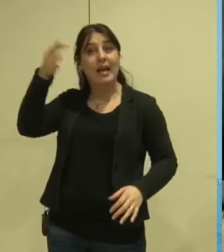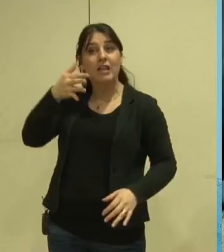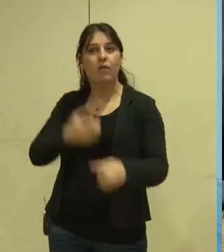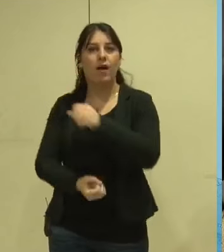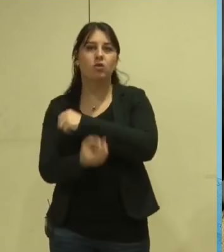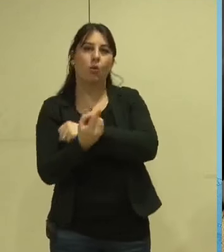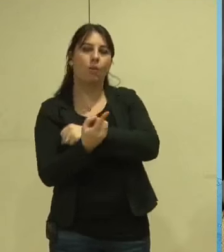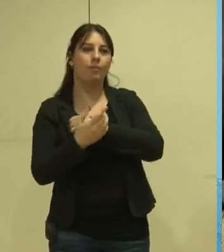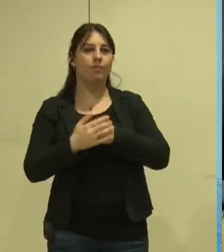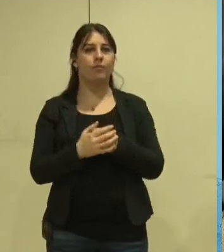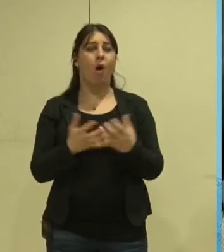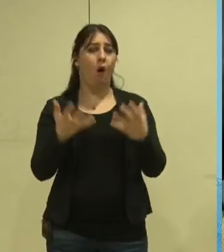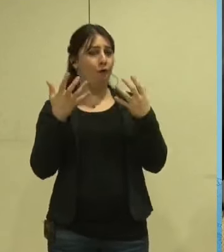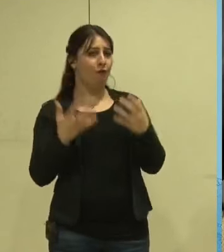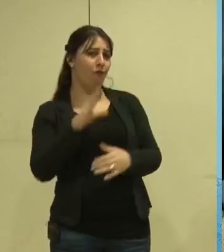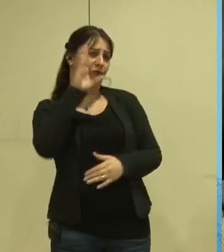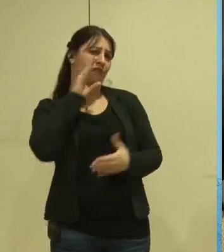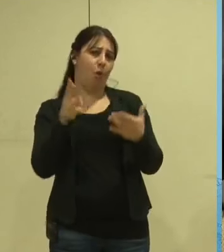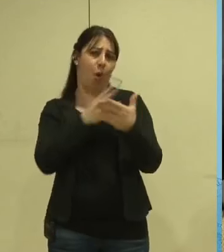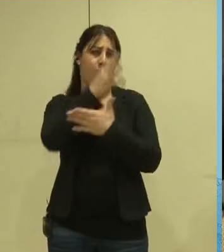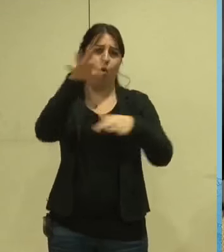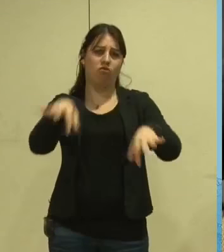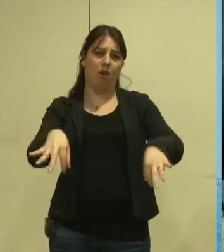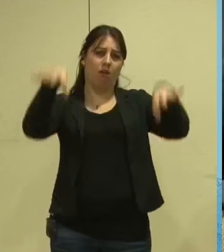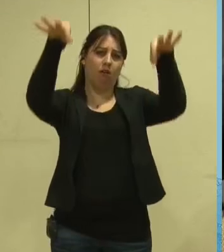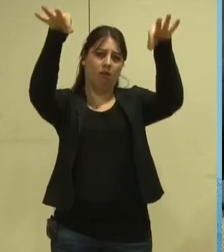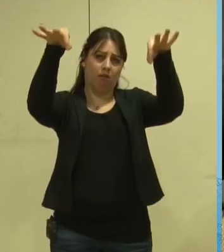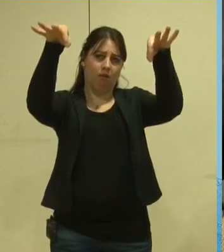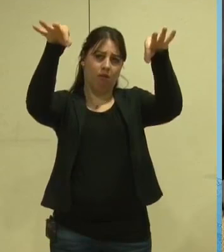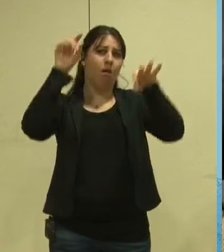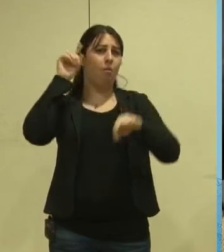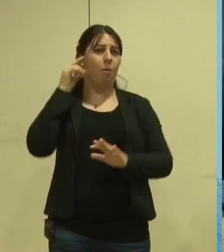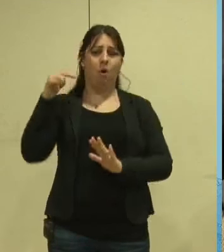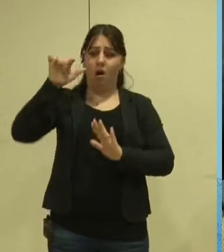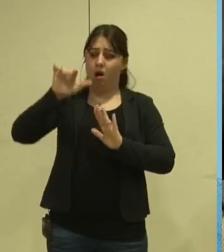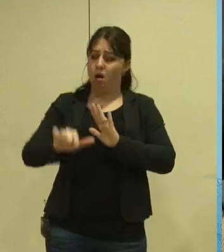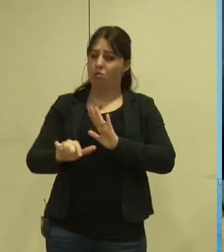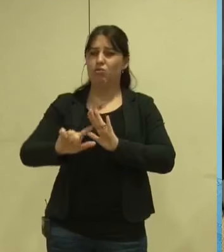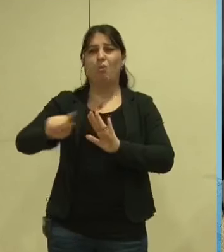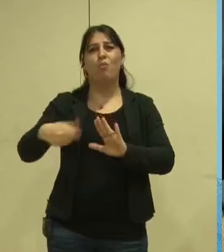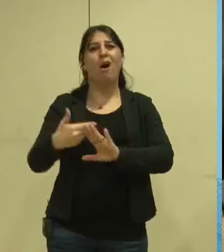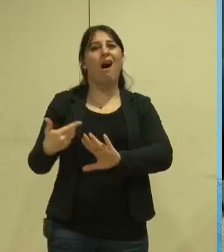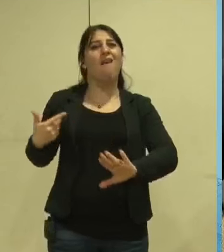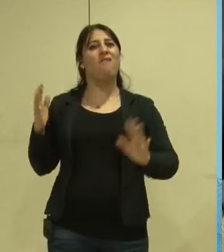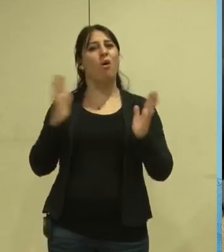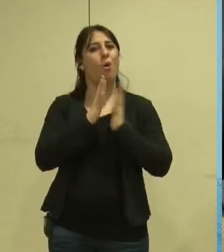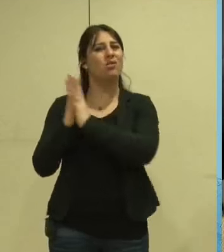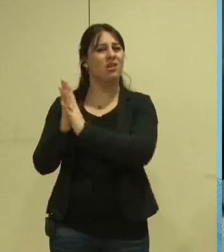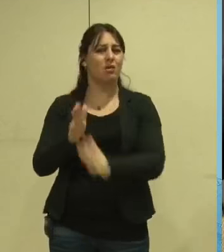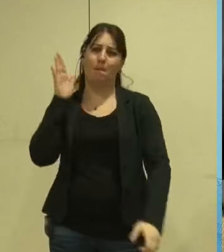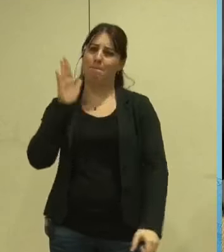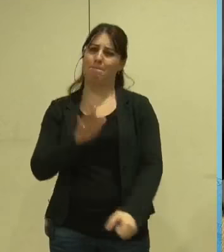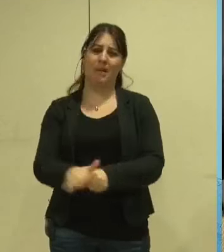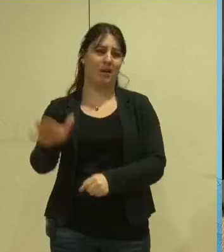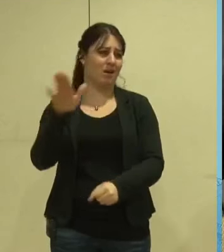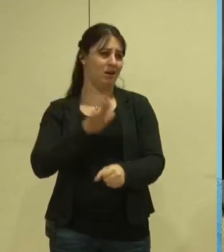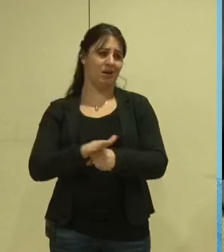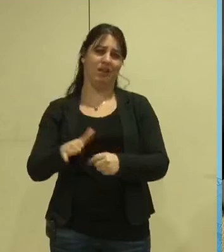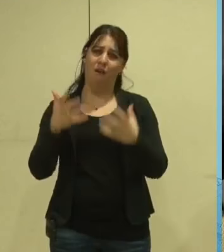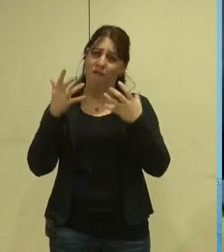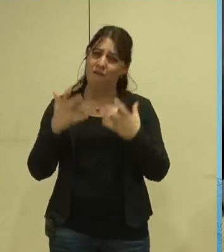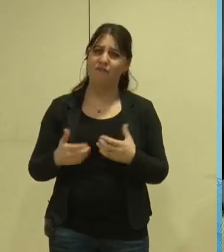Nous demandons la suspension de ce projet, car les 2 mois de concertation préalable n'ont pas été suffisants pour